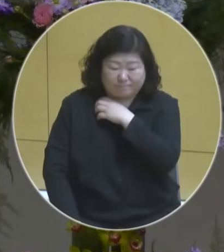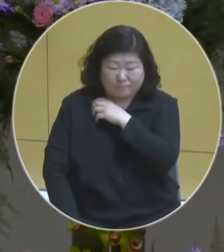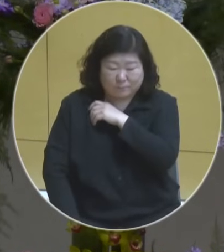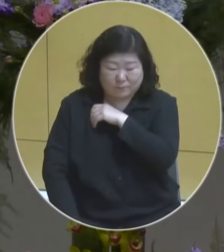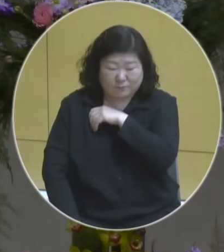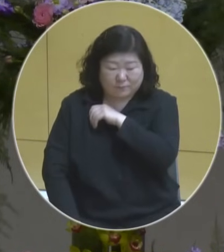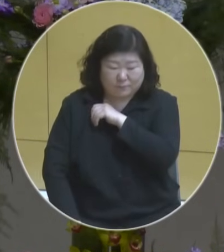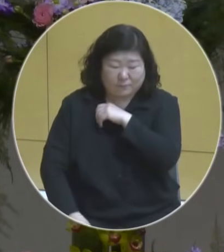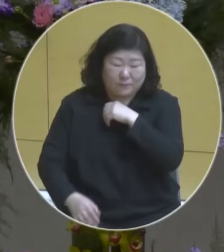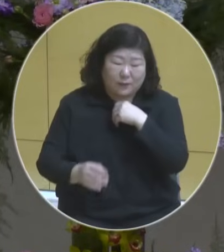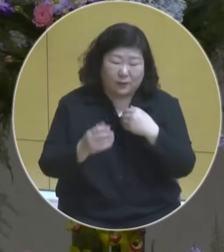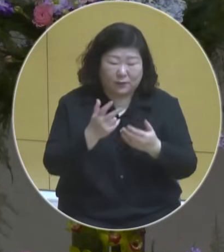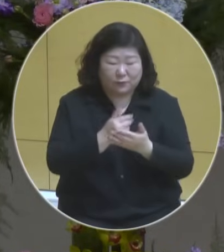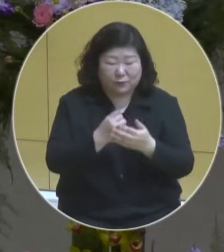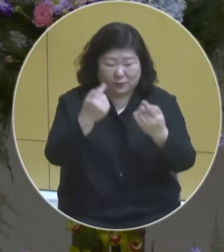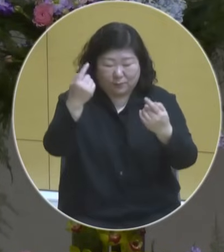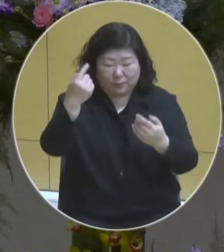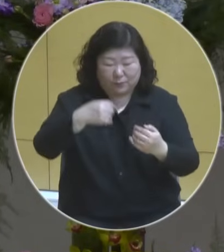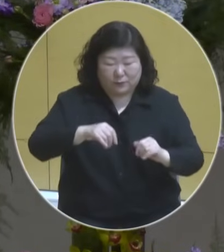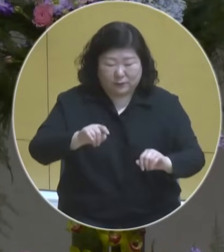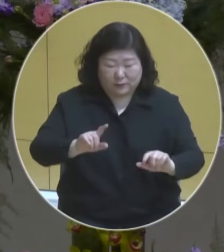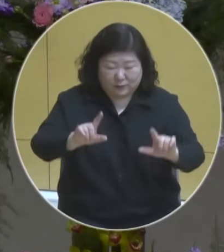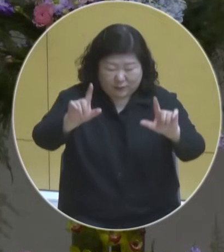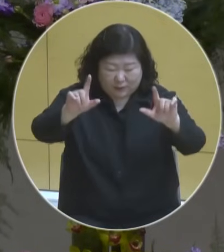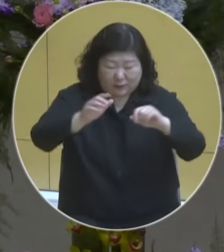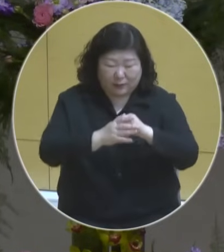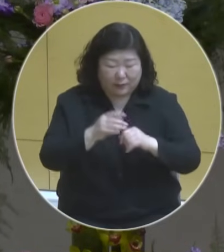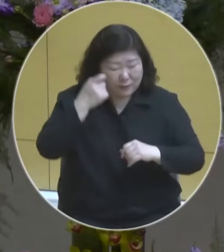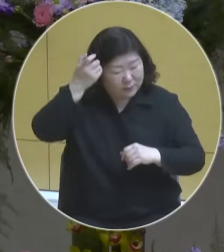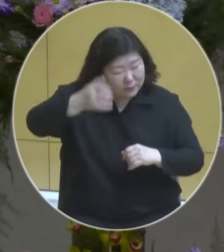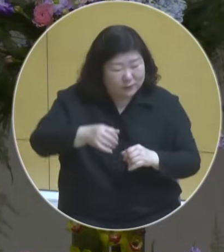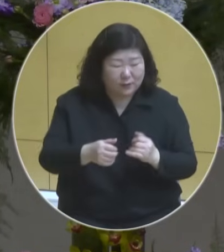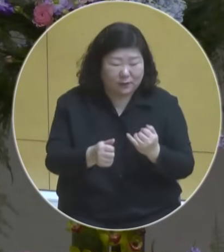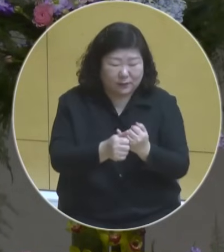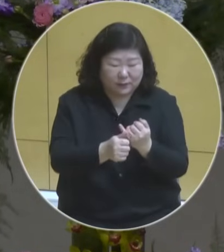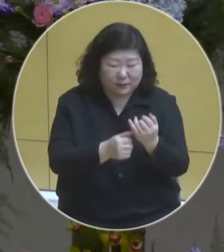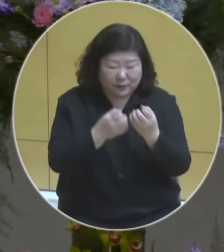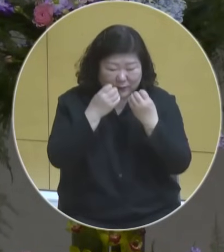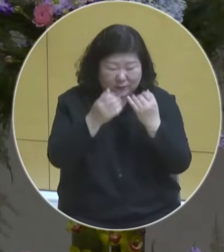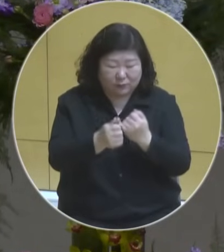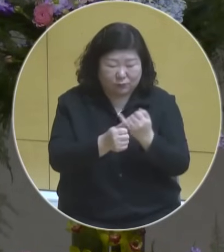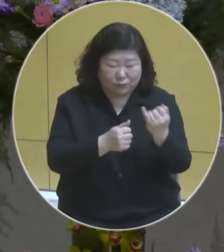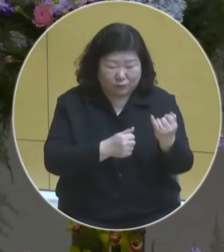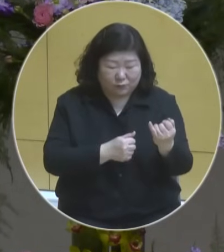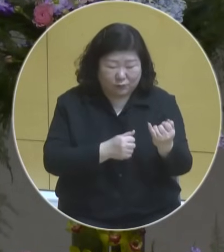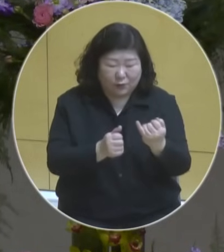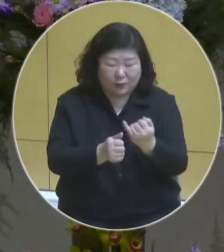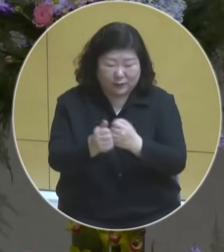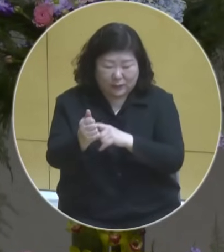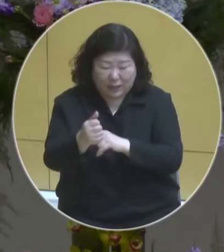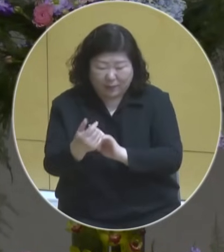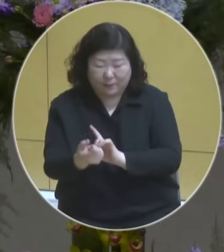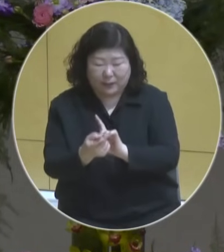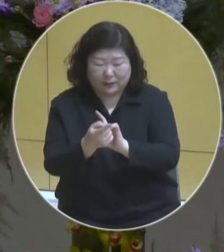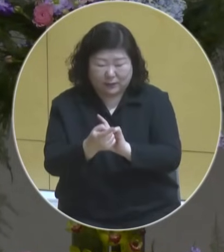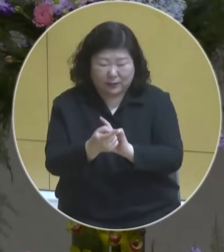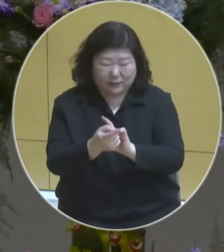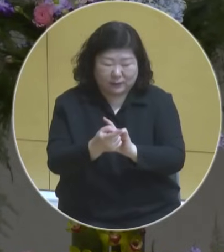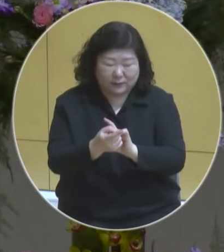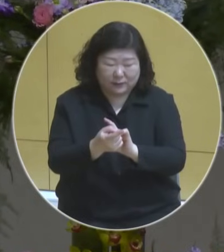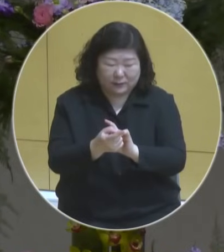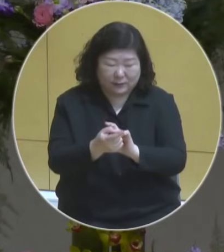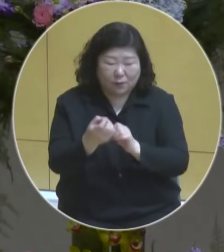기도하겠습니다 주님이 오시는 그날 영적 신무로 신랑을 맞이하는 산 소망이 우리에게 있음을 고백합니다